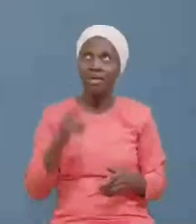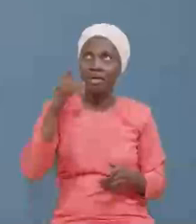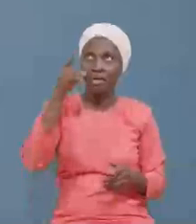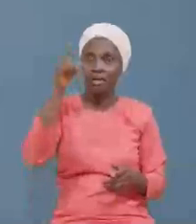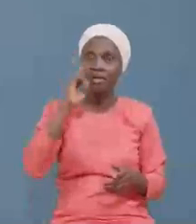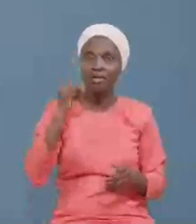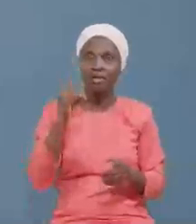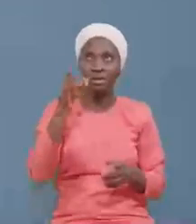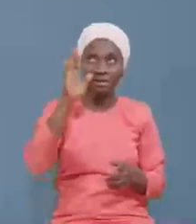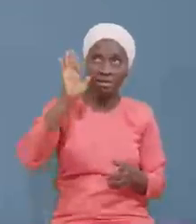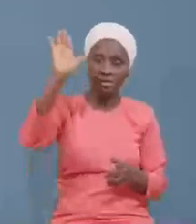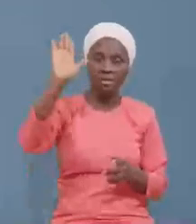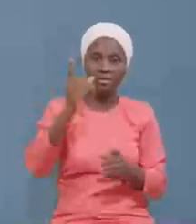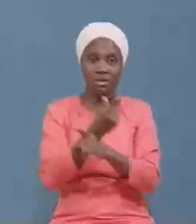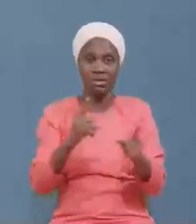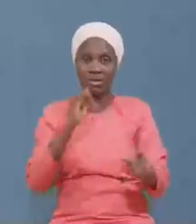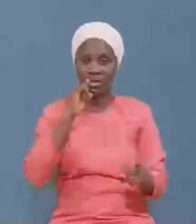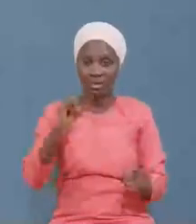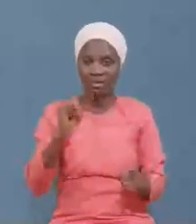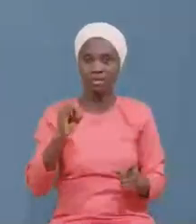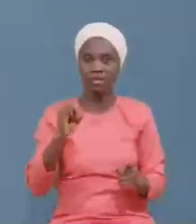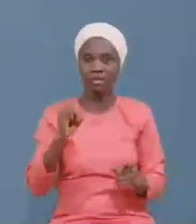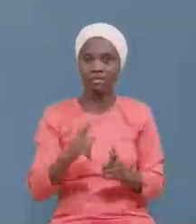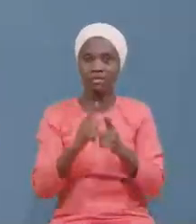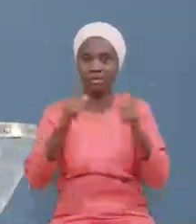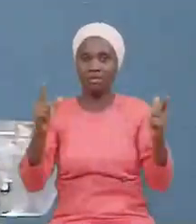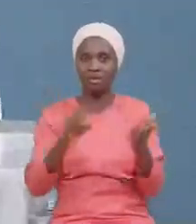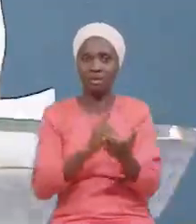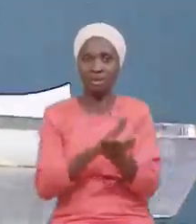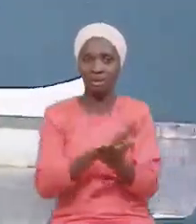Sa libération est surnaturelle.